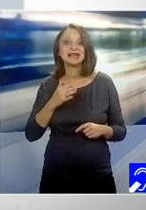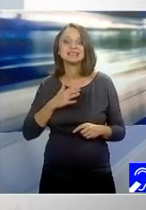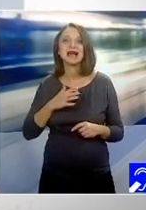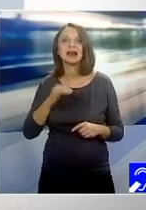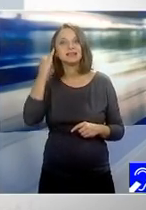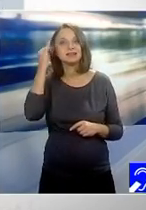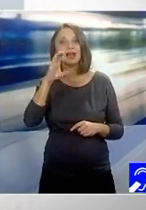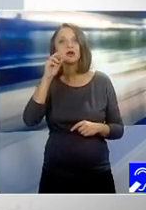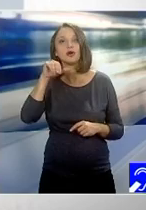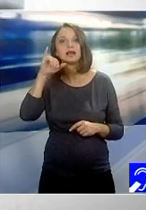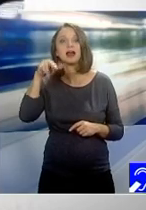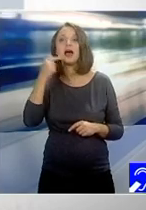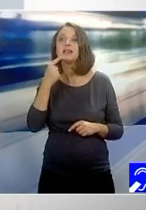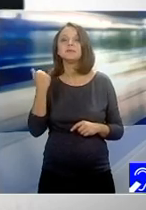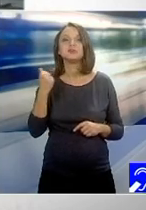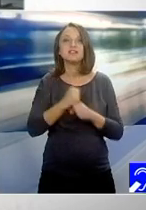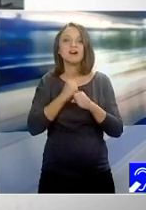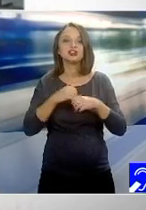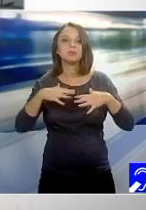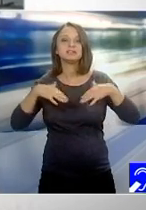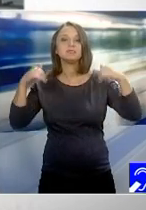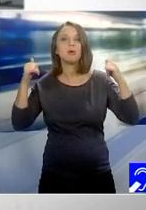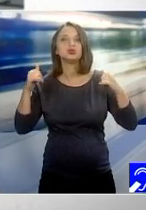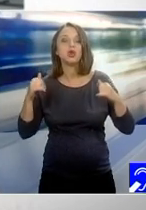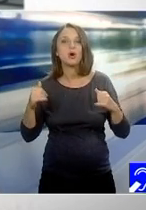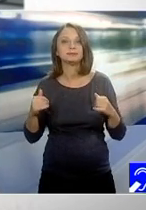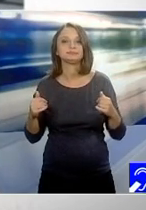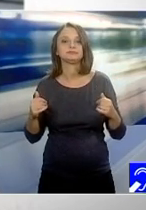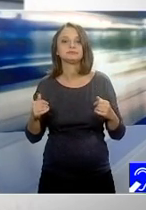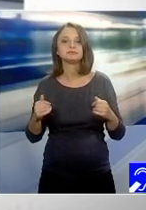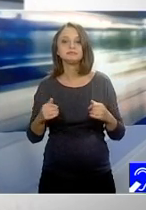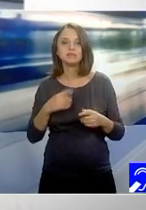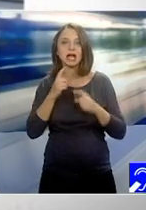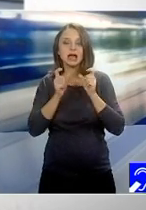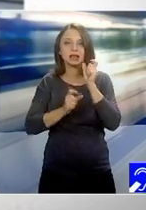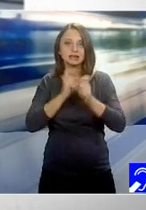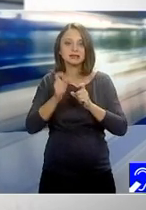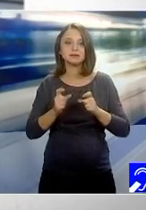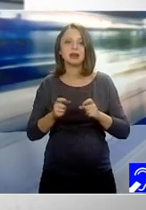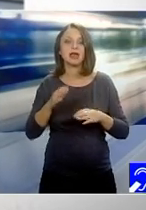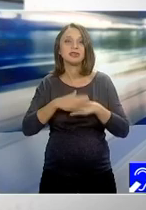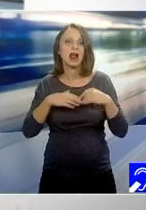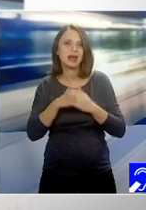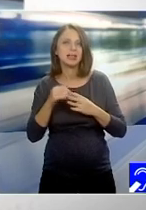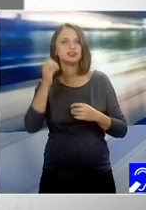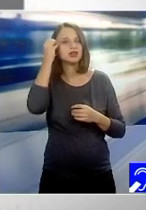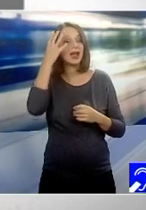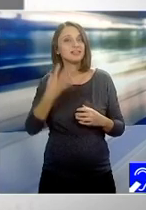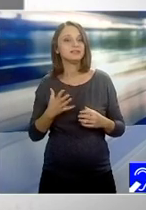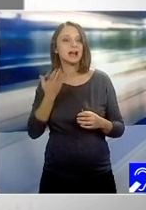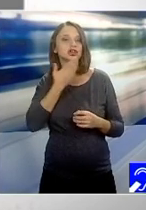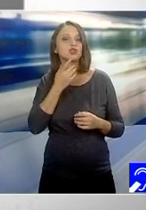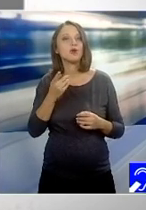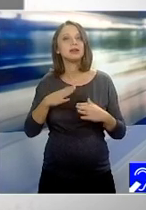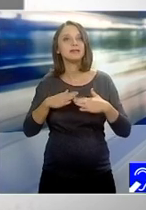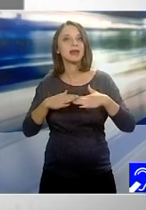un simpozion cu tema talent, creativitate și eficiență în școlile de balet, și mărturisesc că a fost o idee foarte bună, a